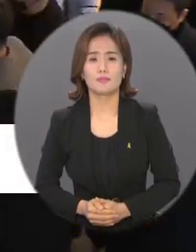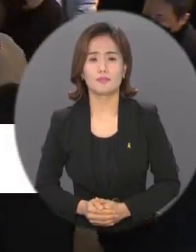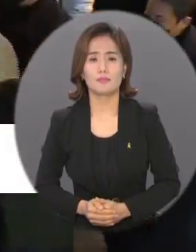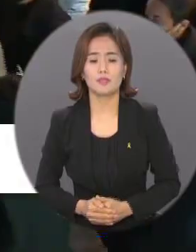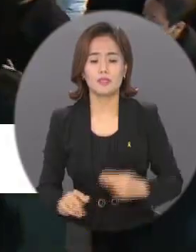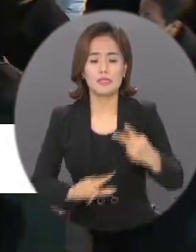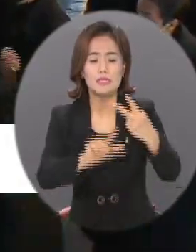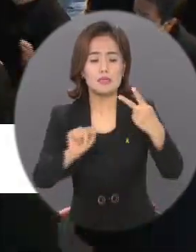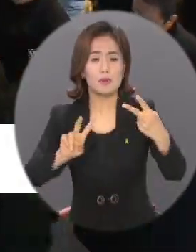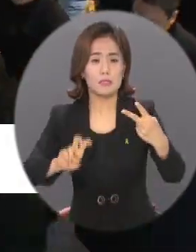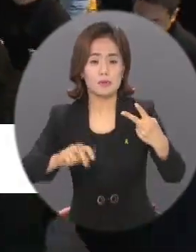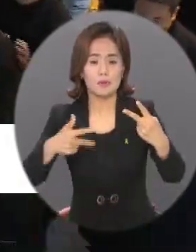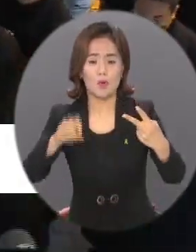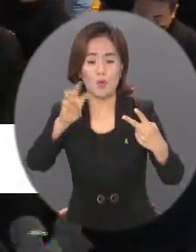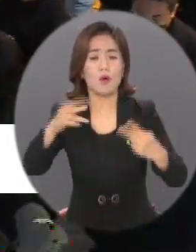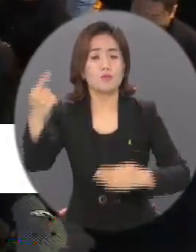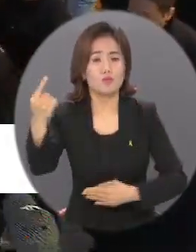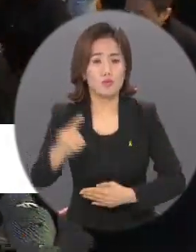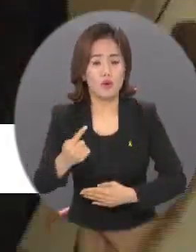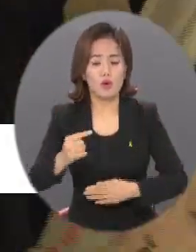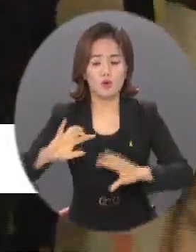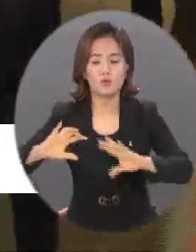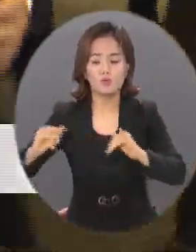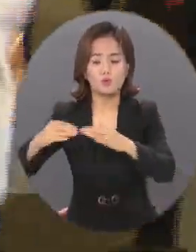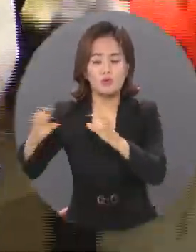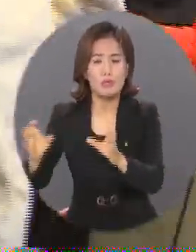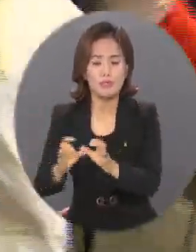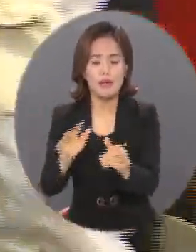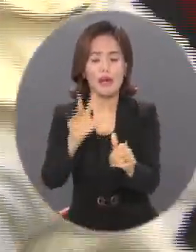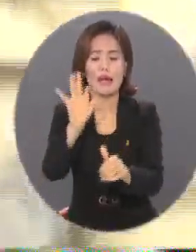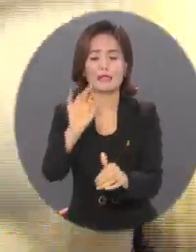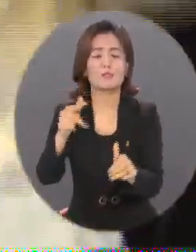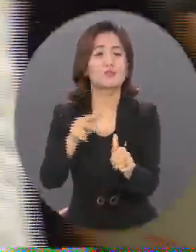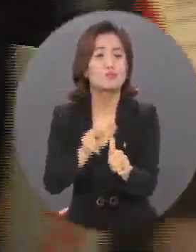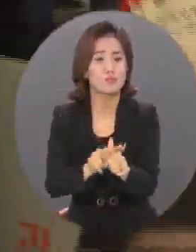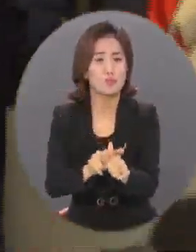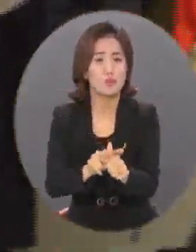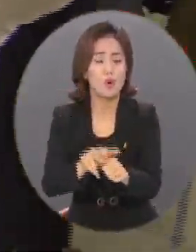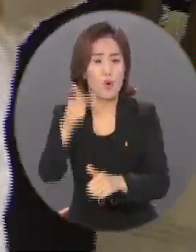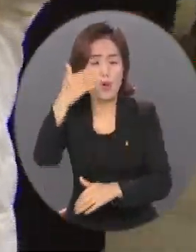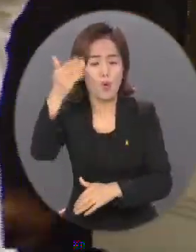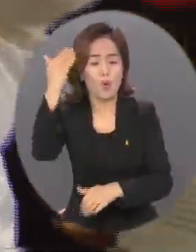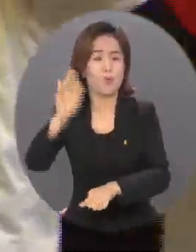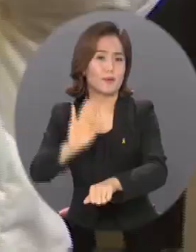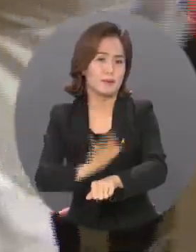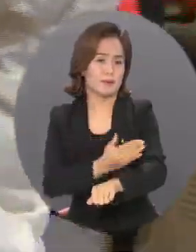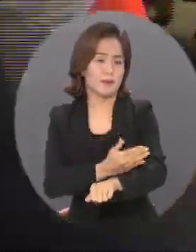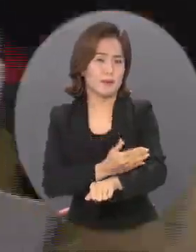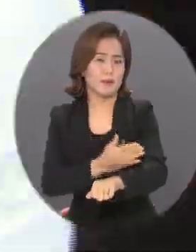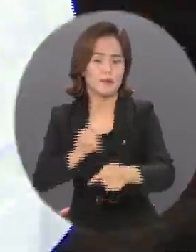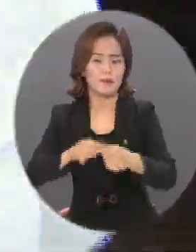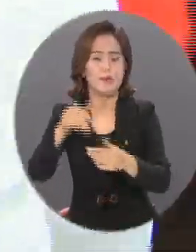지난 2월 27일 광주를 찾았던 국민의당 안철수 후보는 과거의